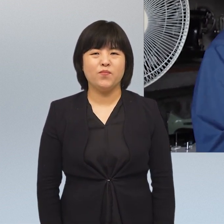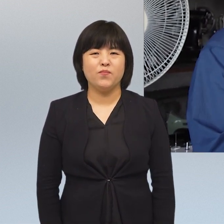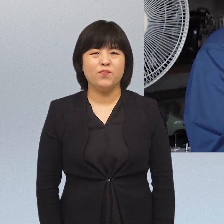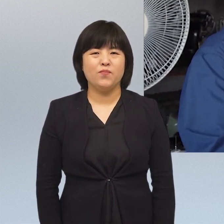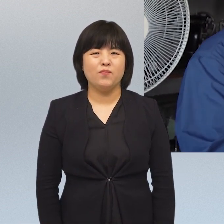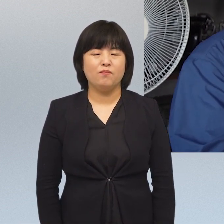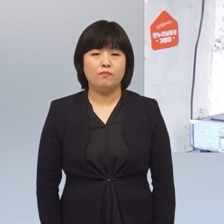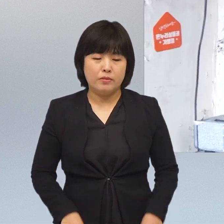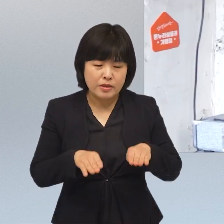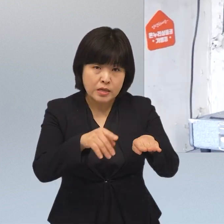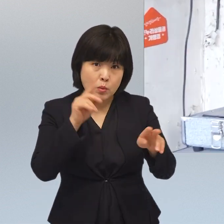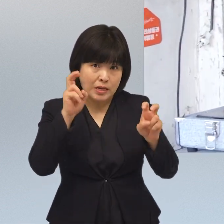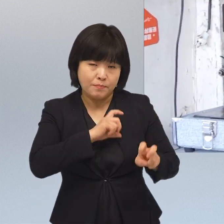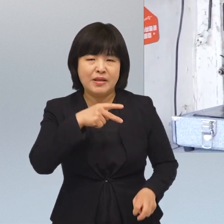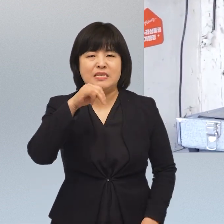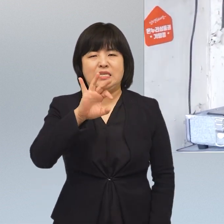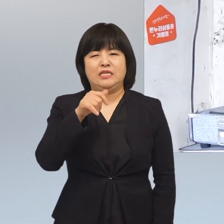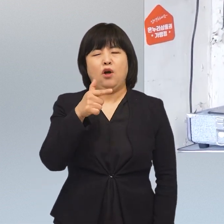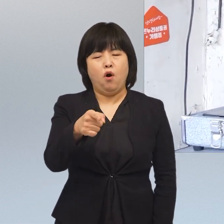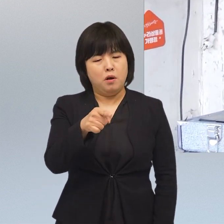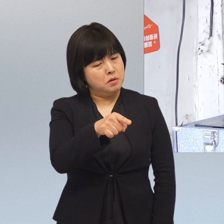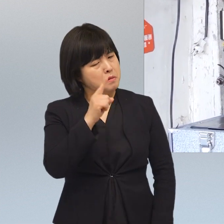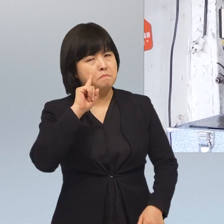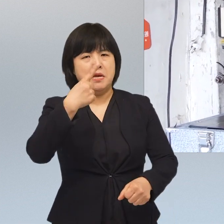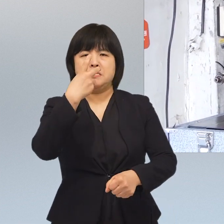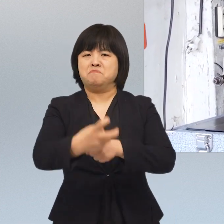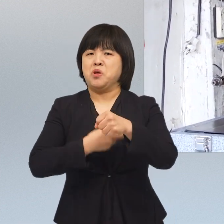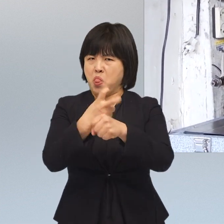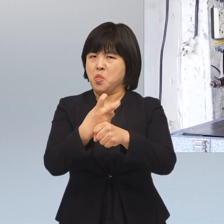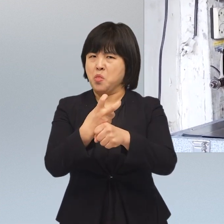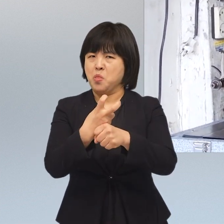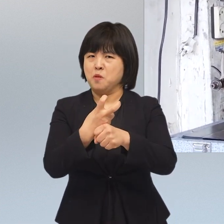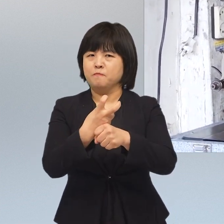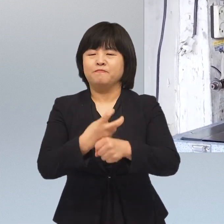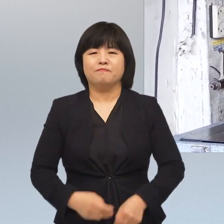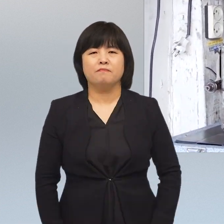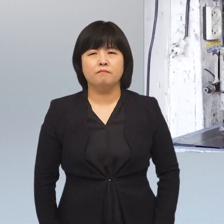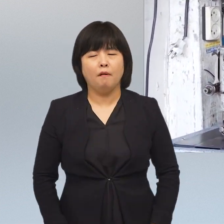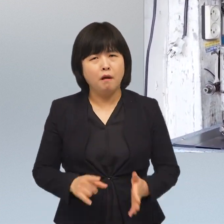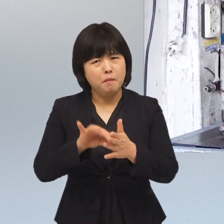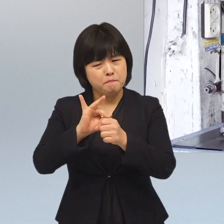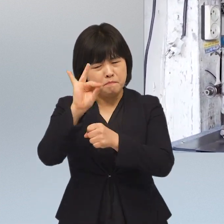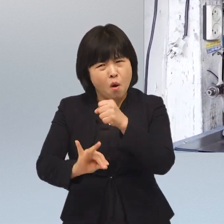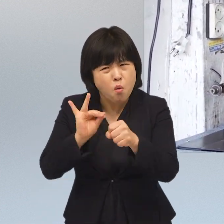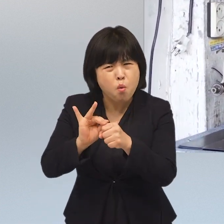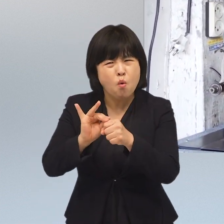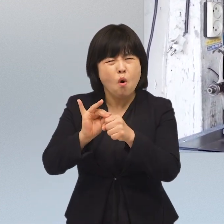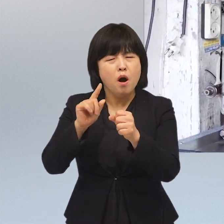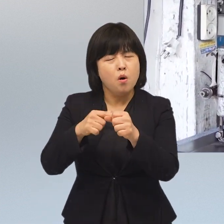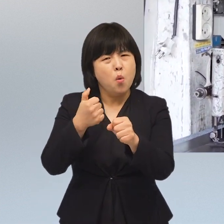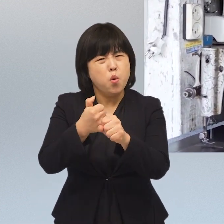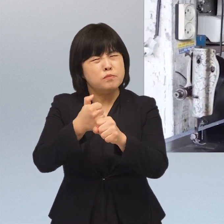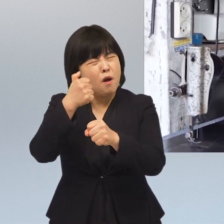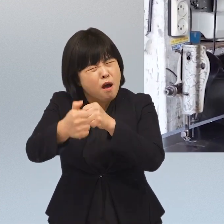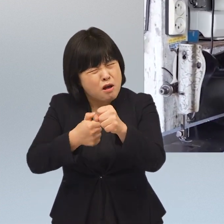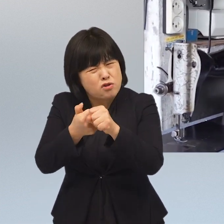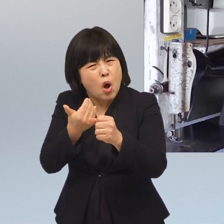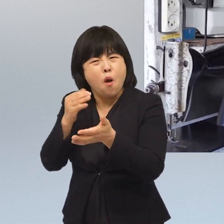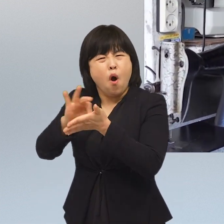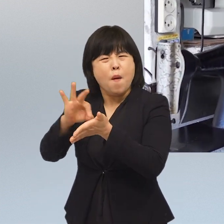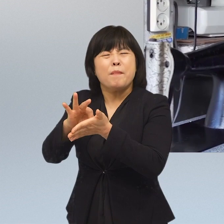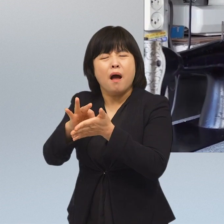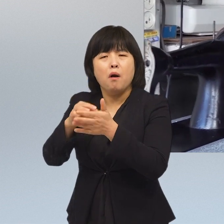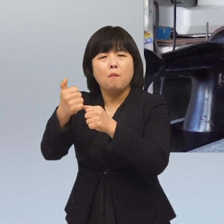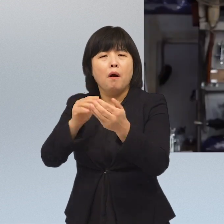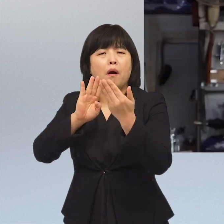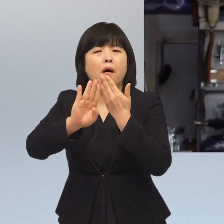아, 그러시군요. 그것이 신가라고 대간이 20년 된 거예요. 120년. 예. 그래서 신가하고